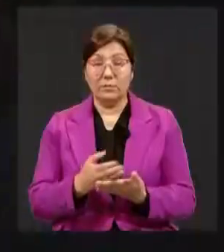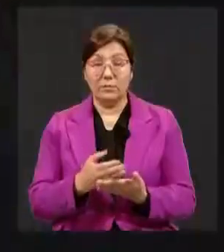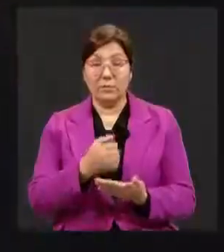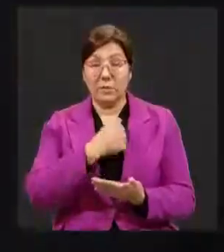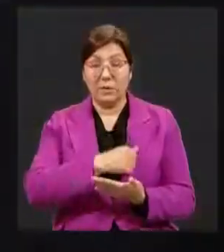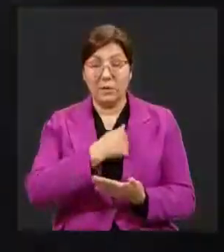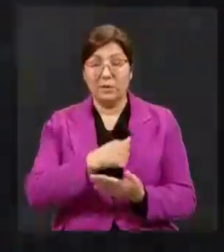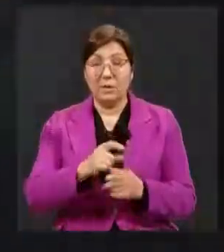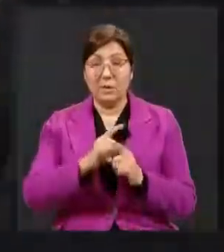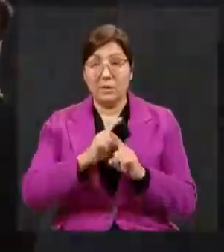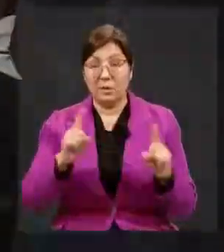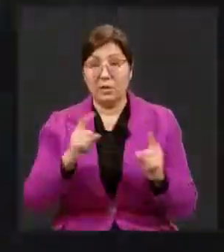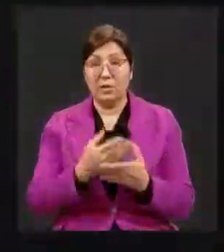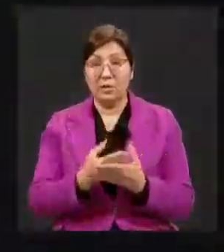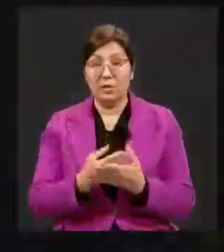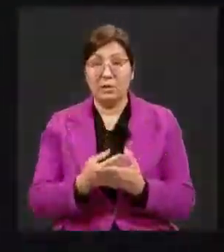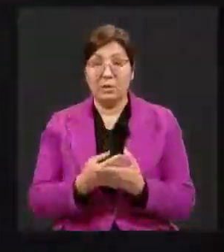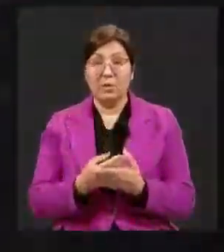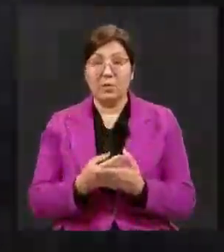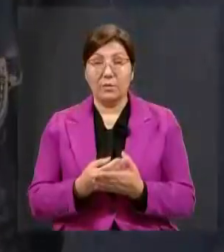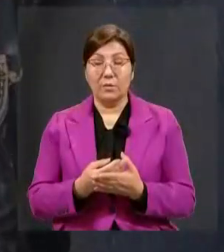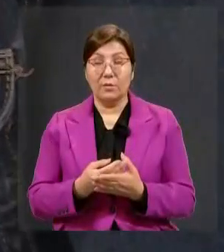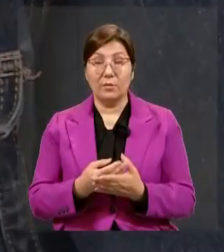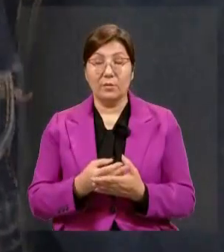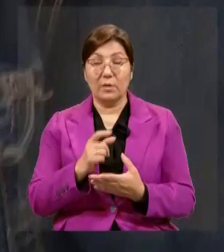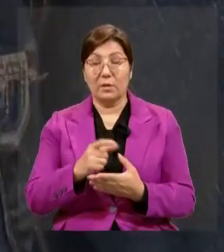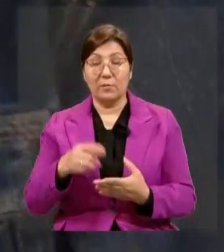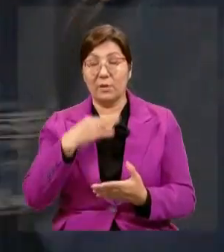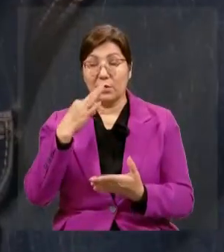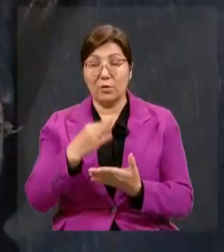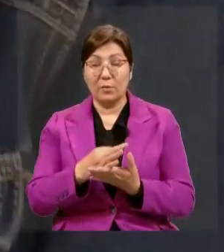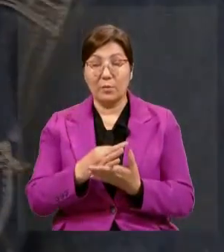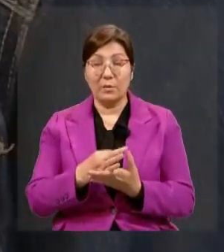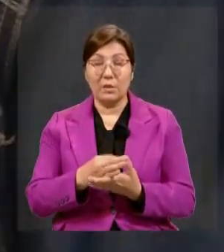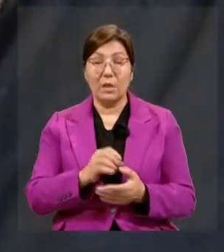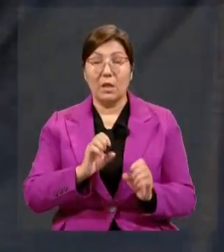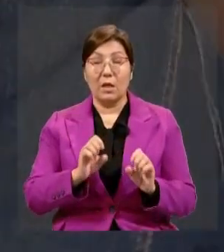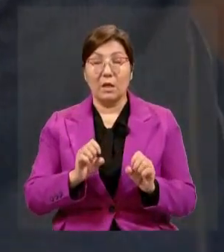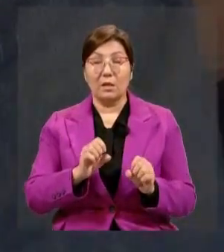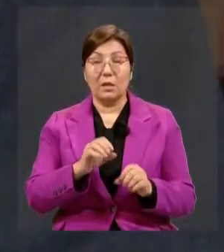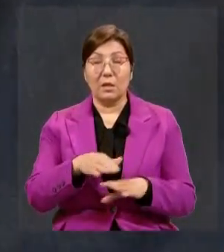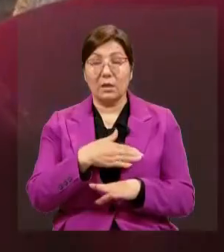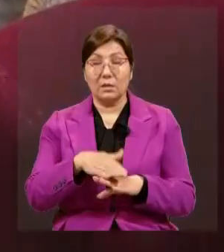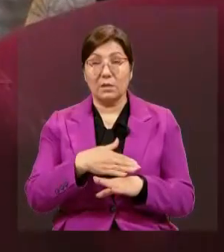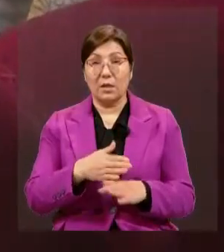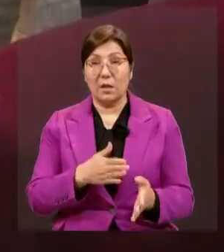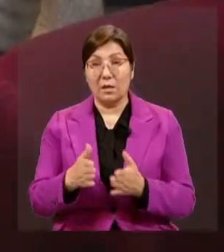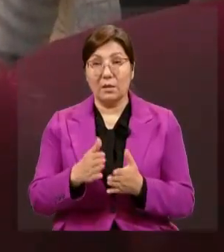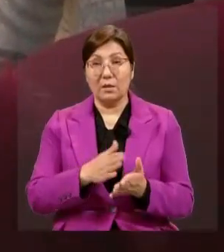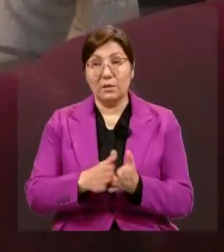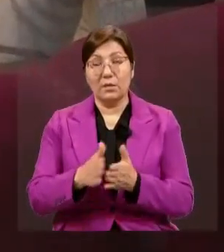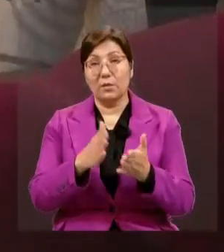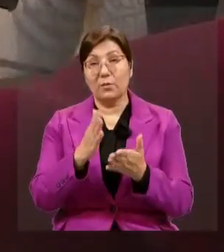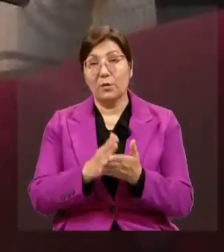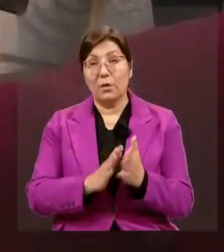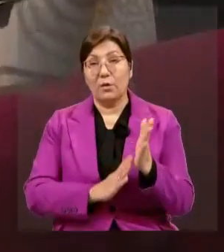қысы жазы аталмыш шаруа қожалығының тыныс-тіршілігіне жауапты. Қыста қар шығарып, жолдарды тазаласа, қалған уақытта егін егу, өнім жинау,